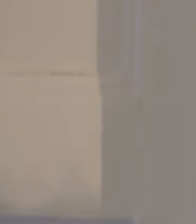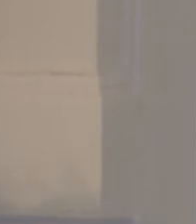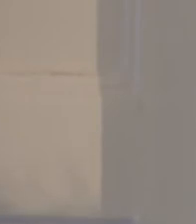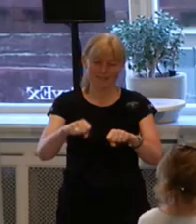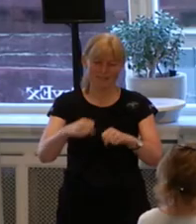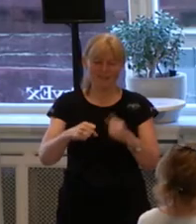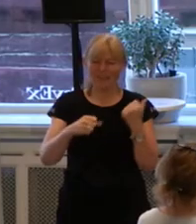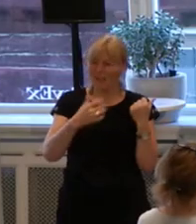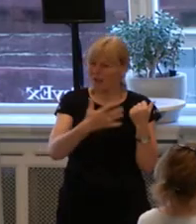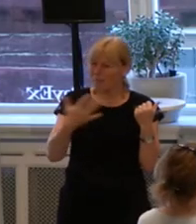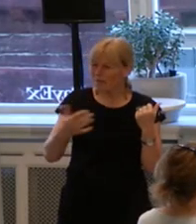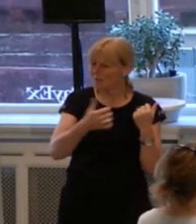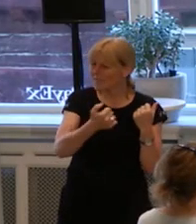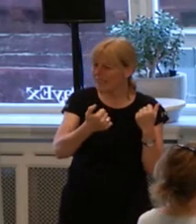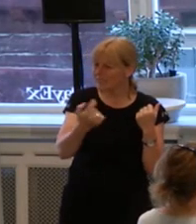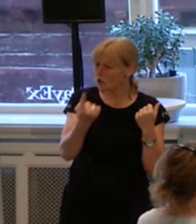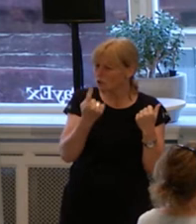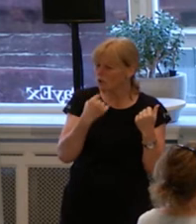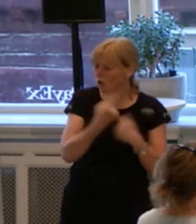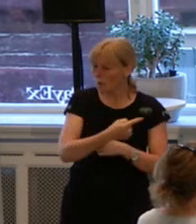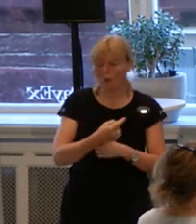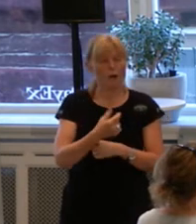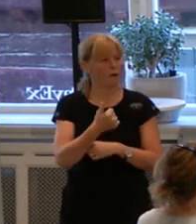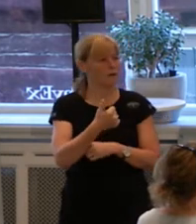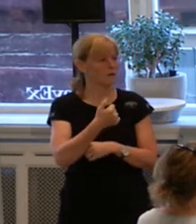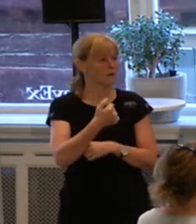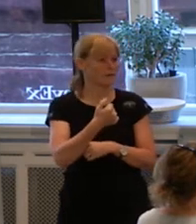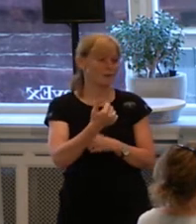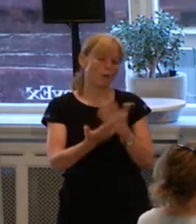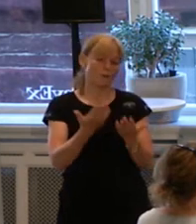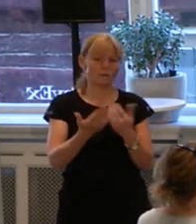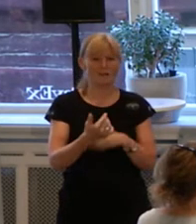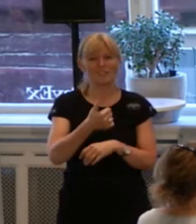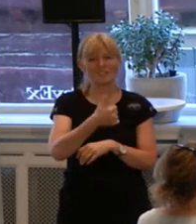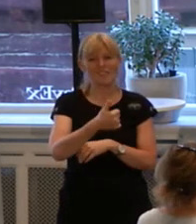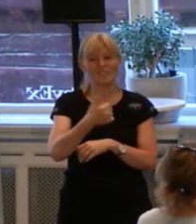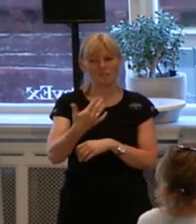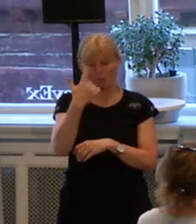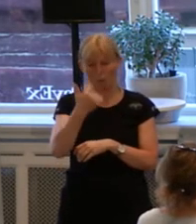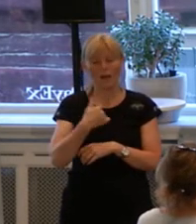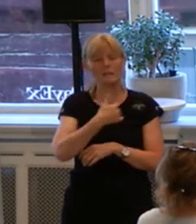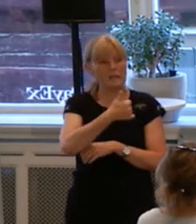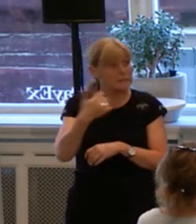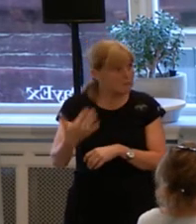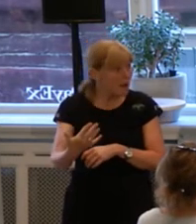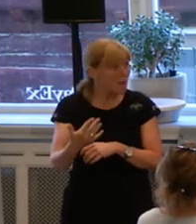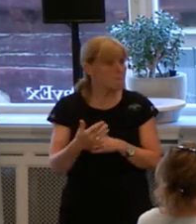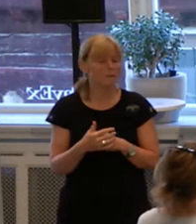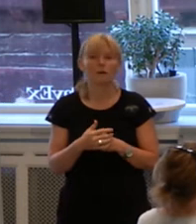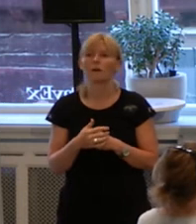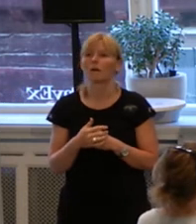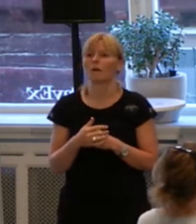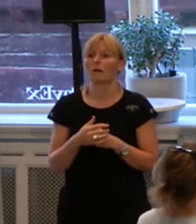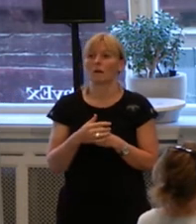Så 55-60 sa du när jag pratade 60, med telefon. Ja, okej. Okay. Jag tror det var 65. Mm. 65? Mm.